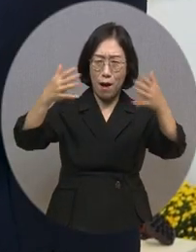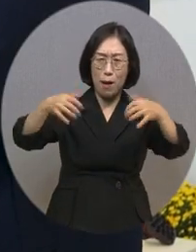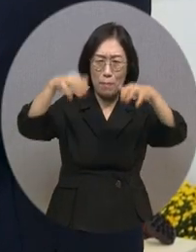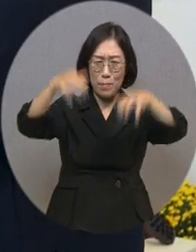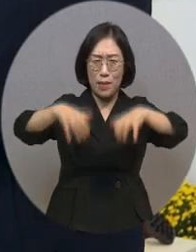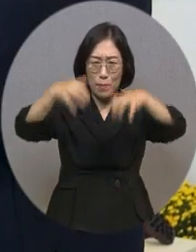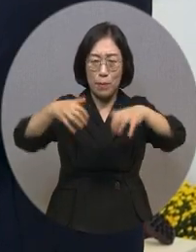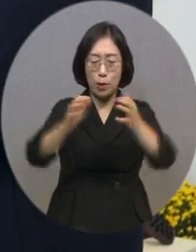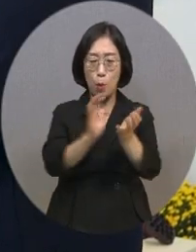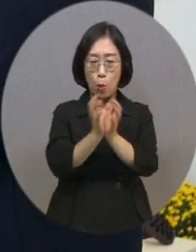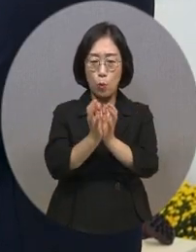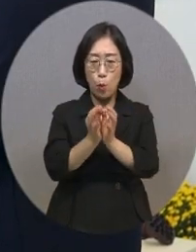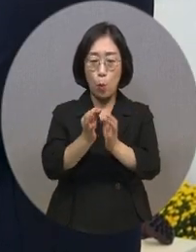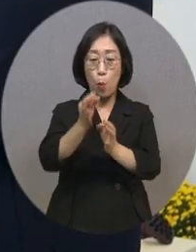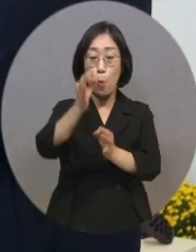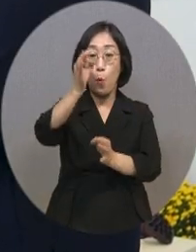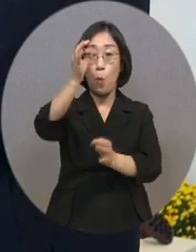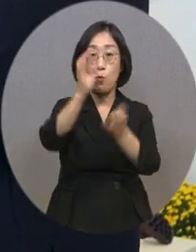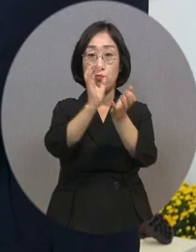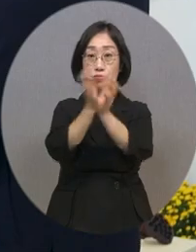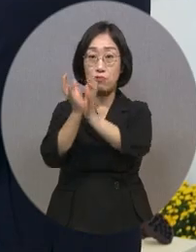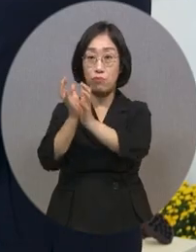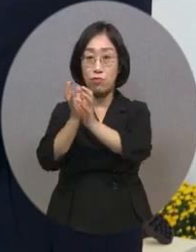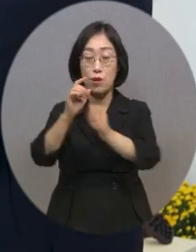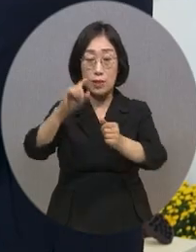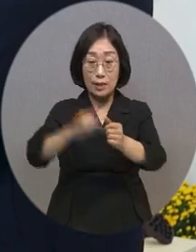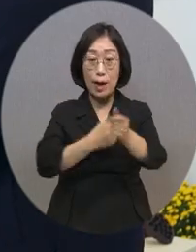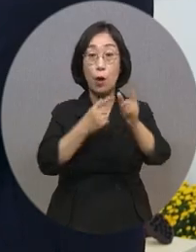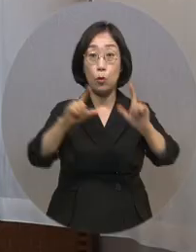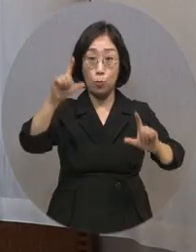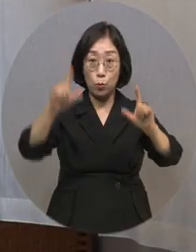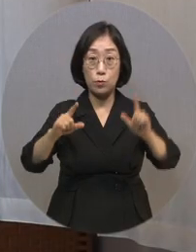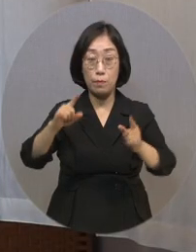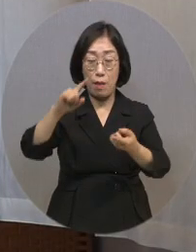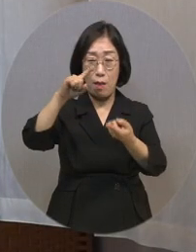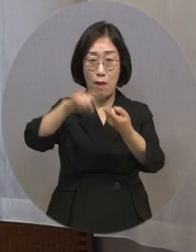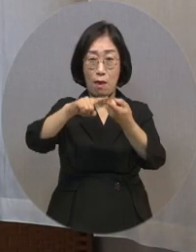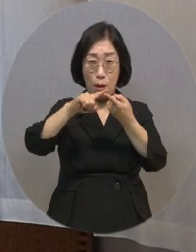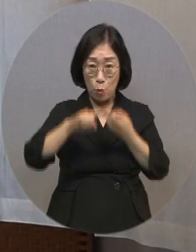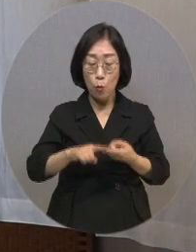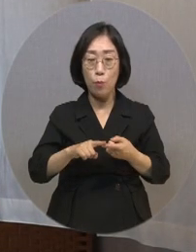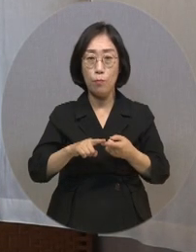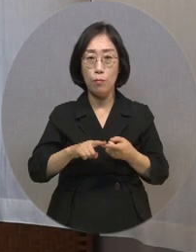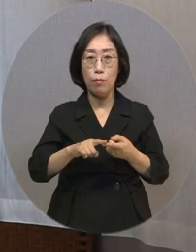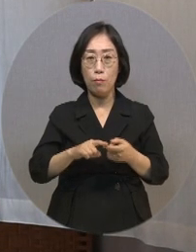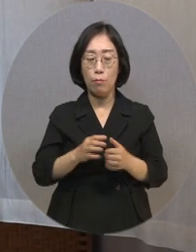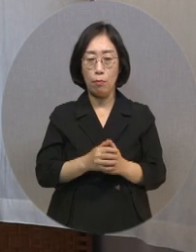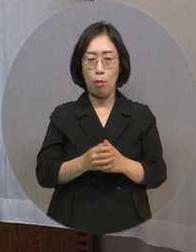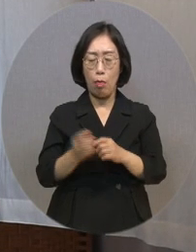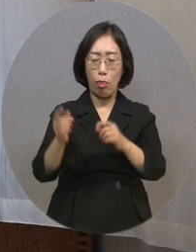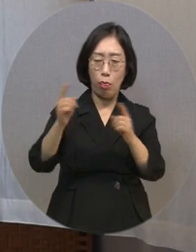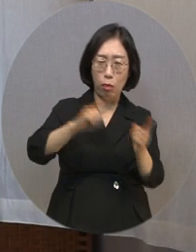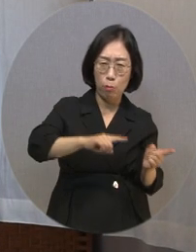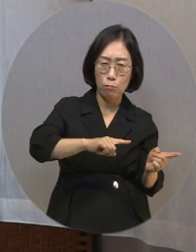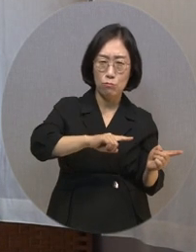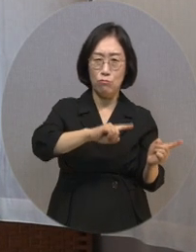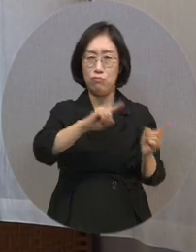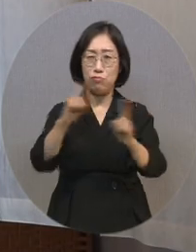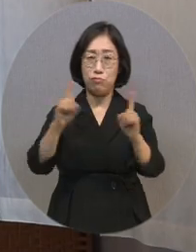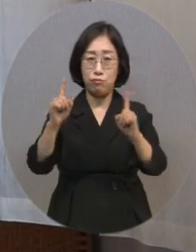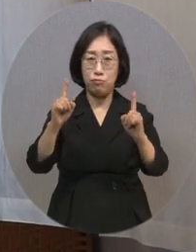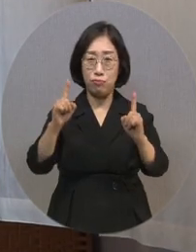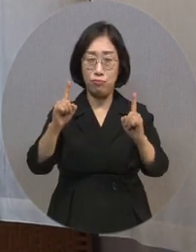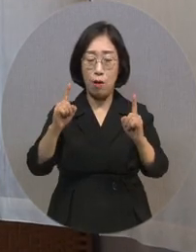줄기를 곱게 세워나가는 야생화의 모습처럼 넘어져도 다시 일어서는 성장의